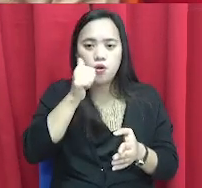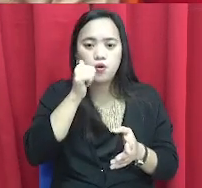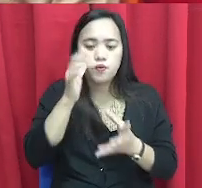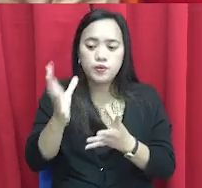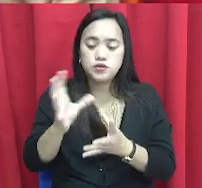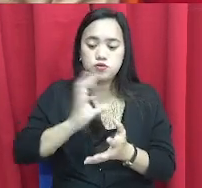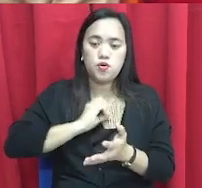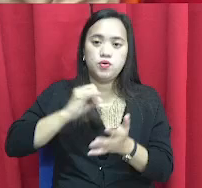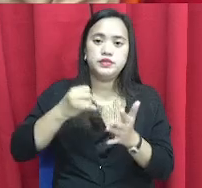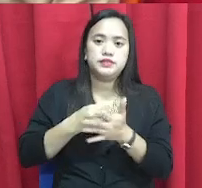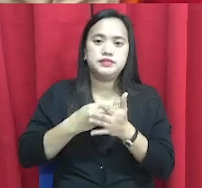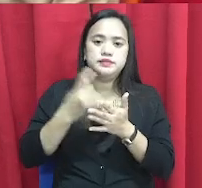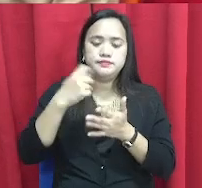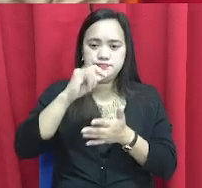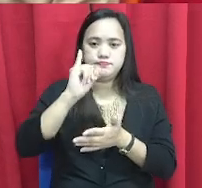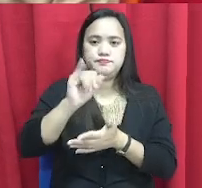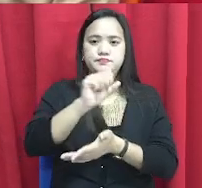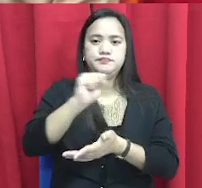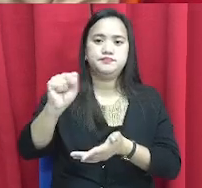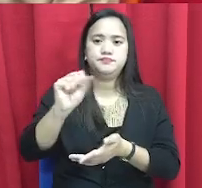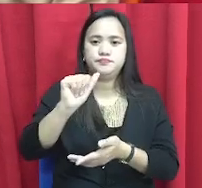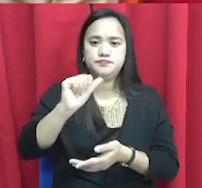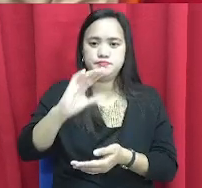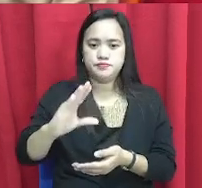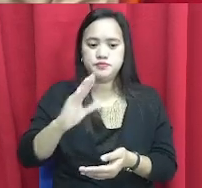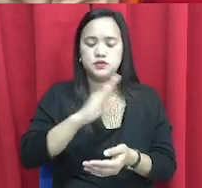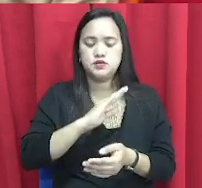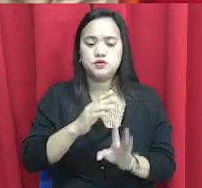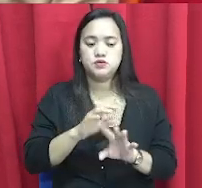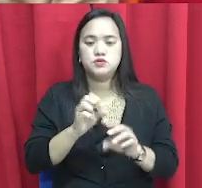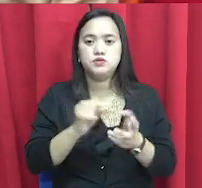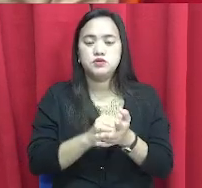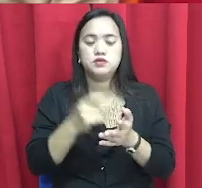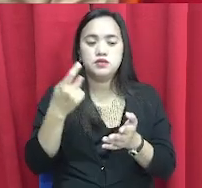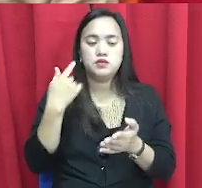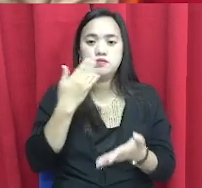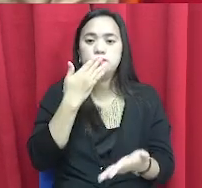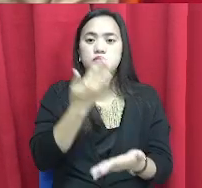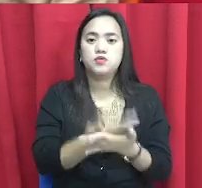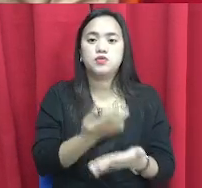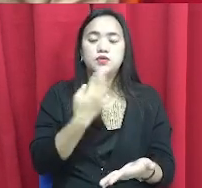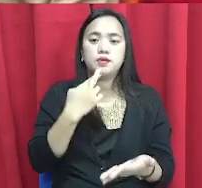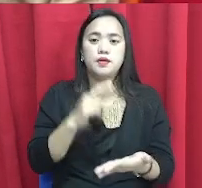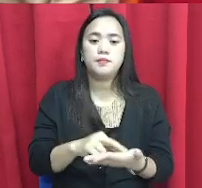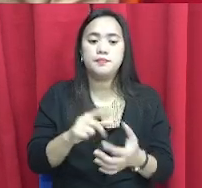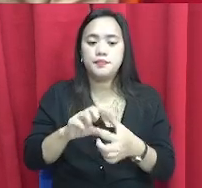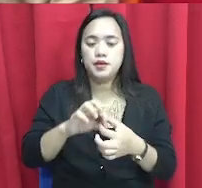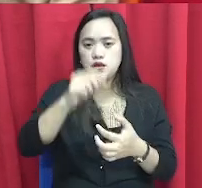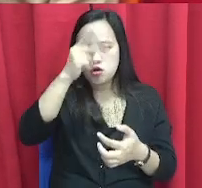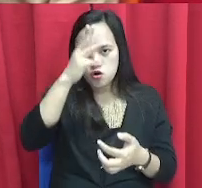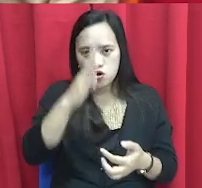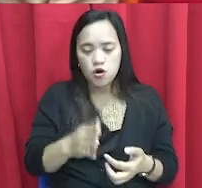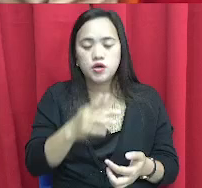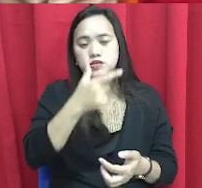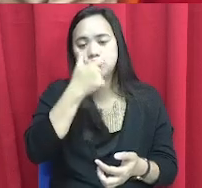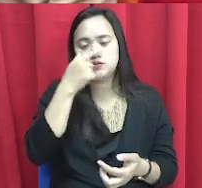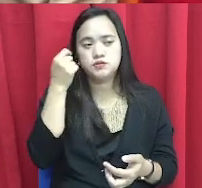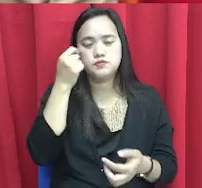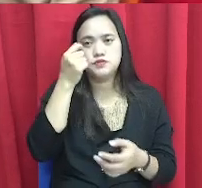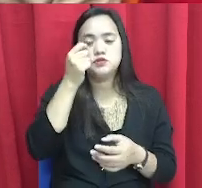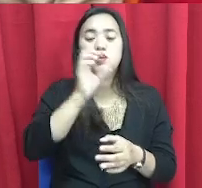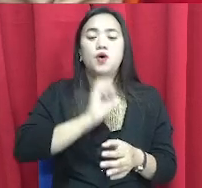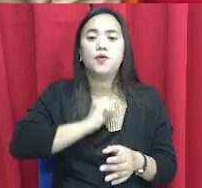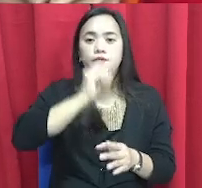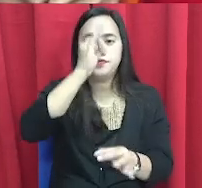ko at sa pamamagitan diyan nakasama siya dito na nakapag obtain ng good report fa